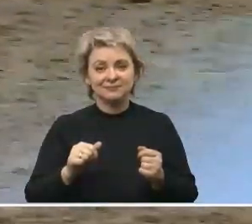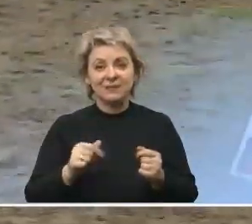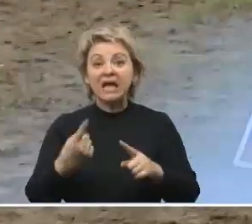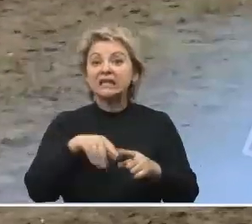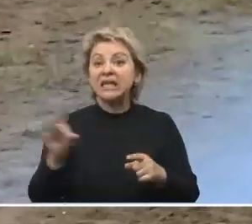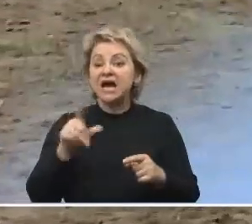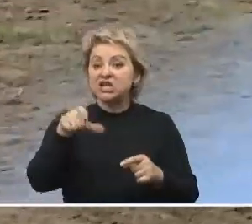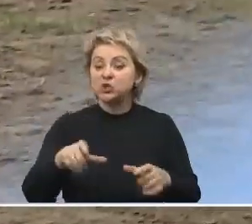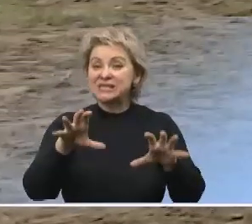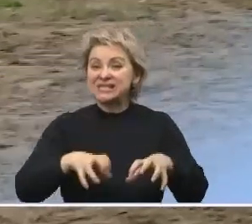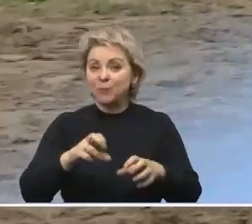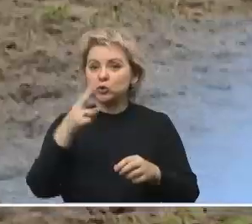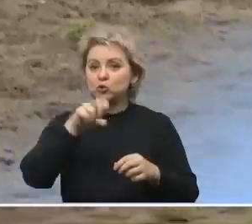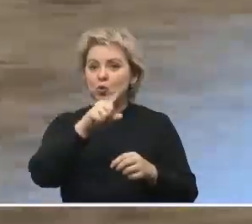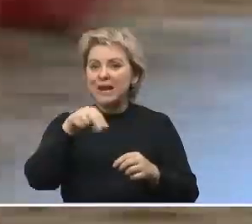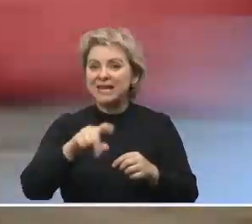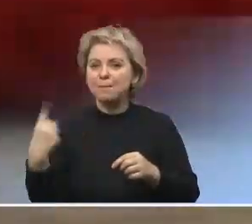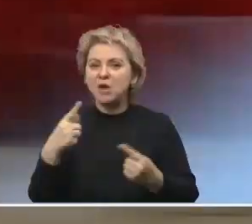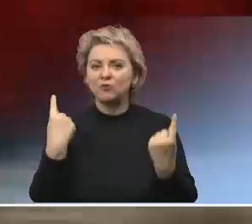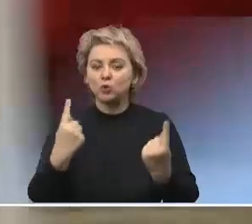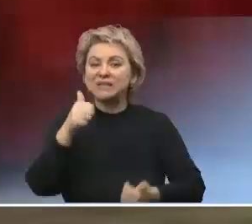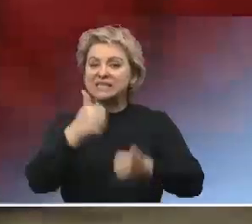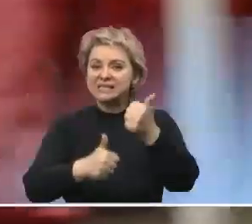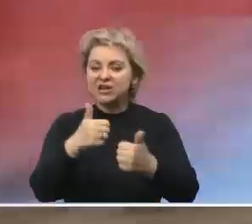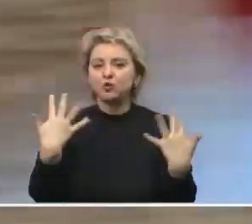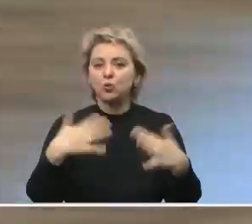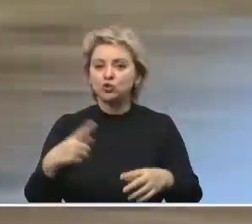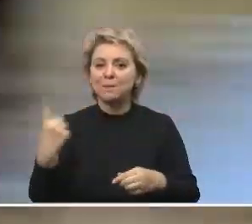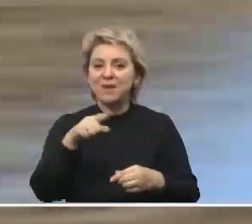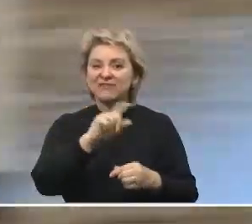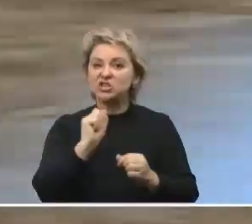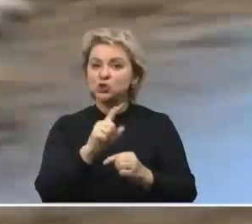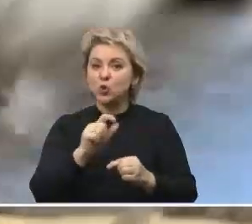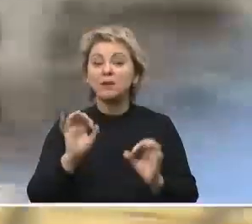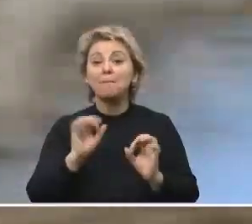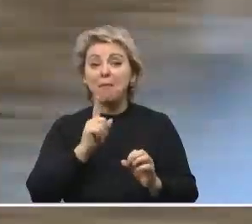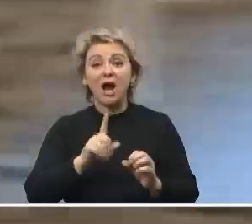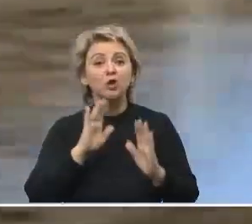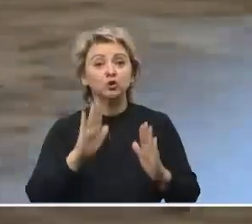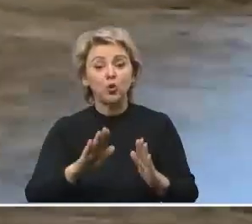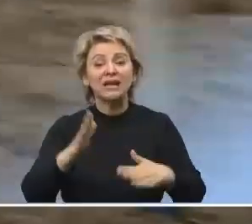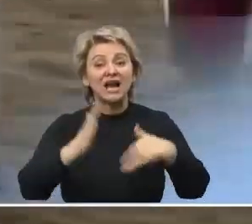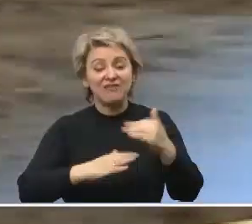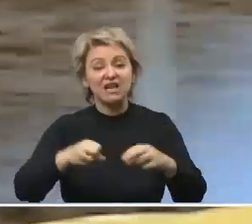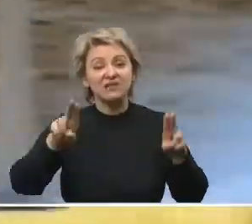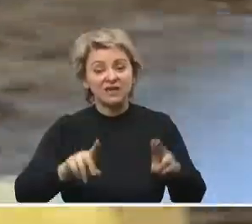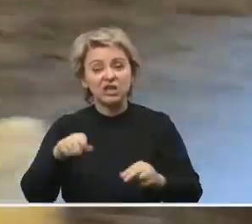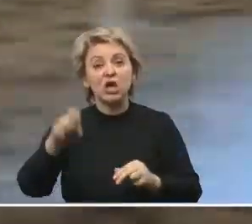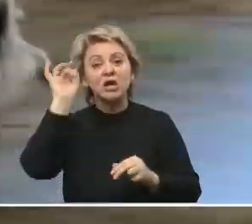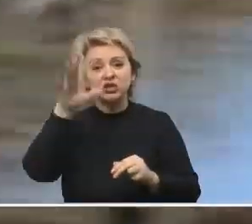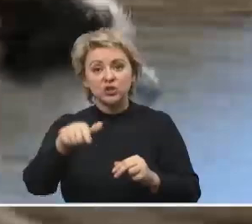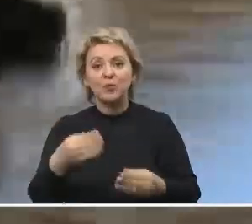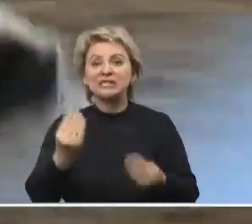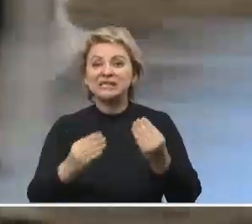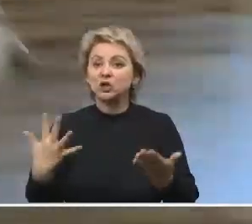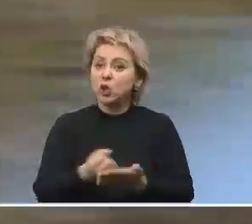Для ростовской дворняжки Джулии это первые крупные соревнования. И уже первое золото, правда, пока только в квалификации. А на чемпионате